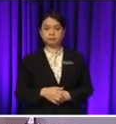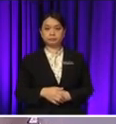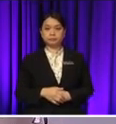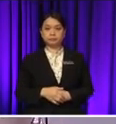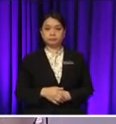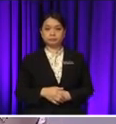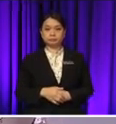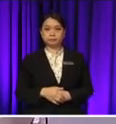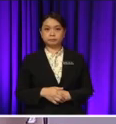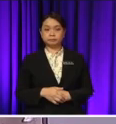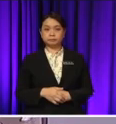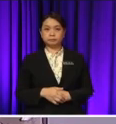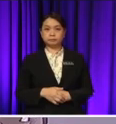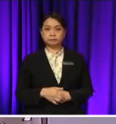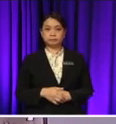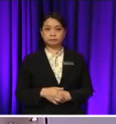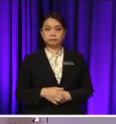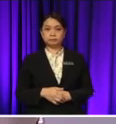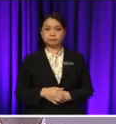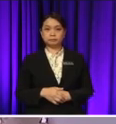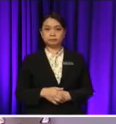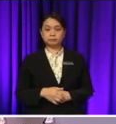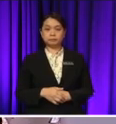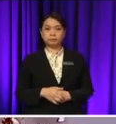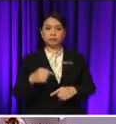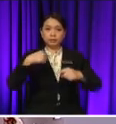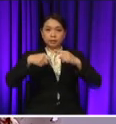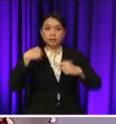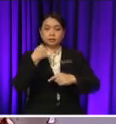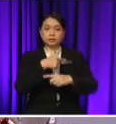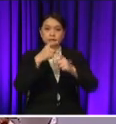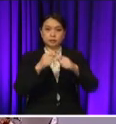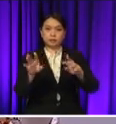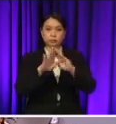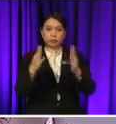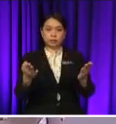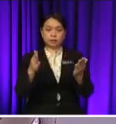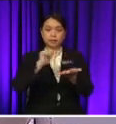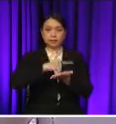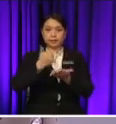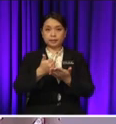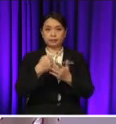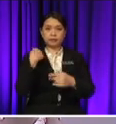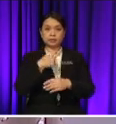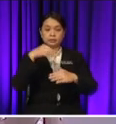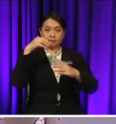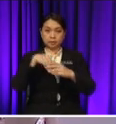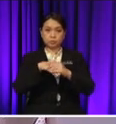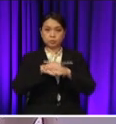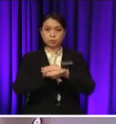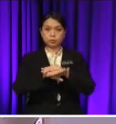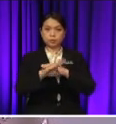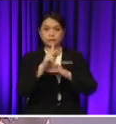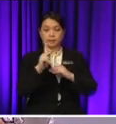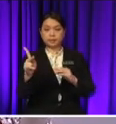bukan kita masukkan baki-baki masukkan perkara yang diberikan